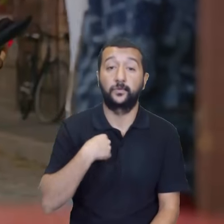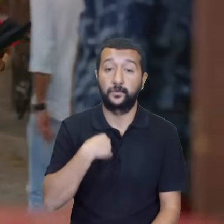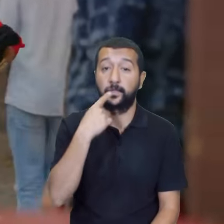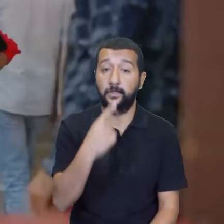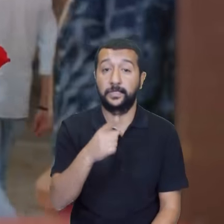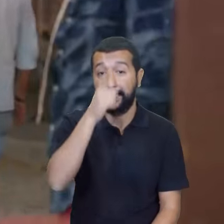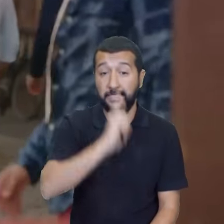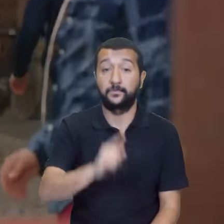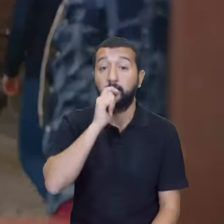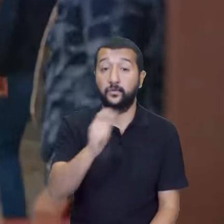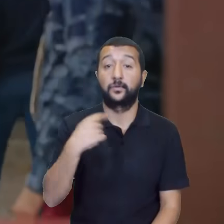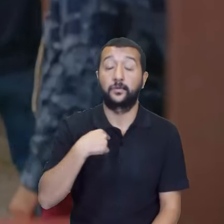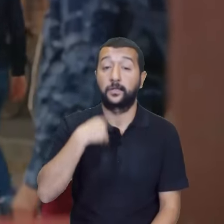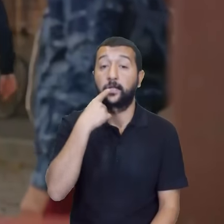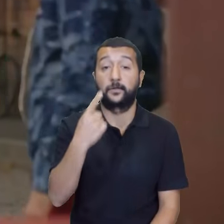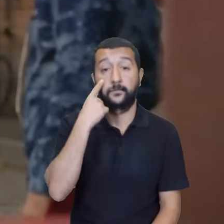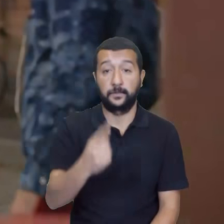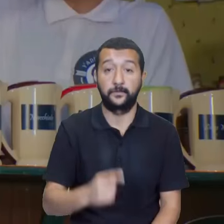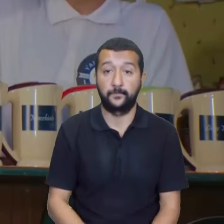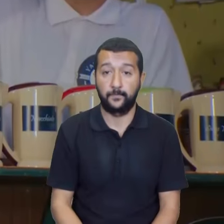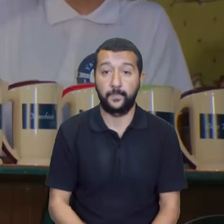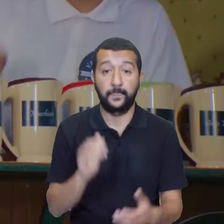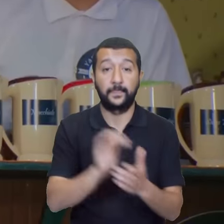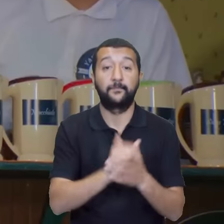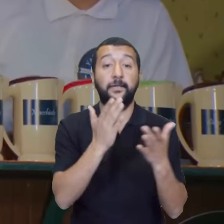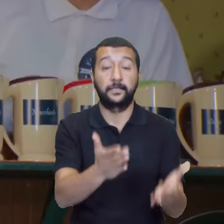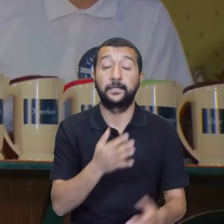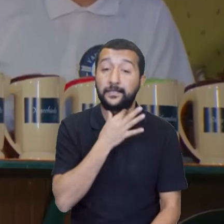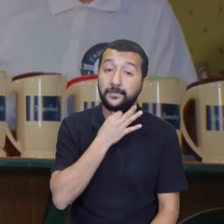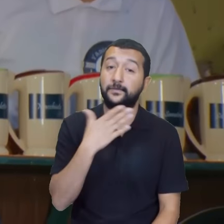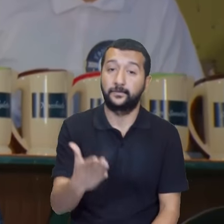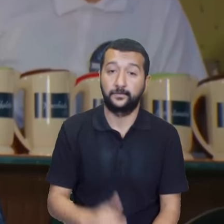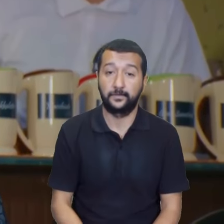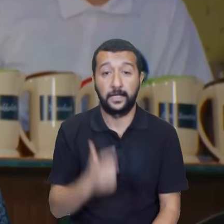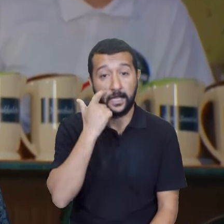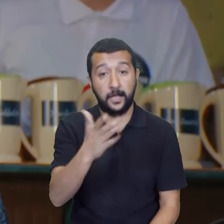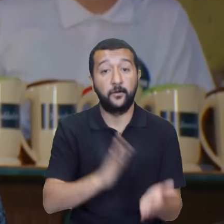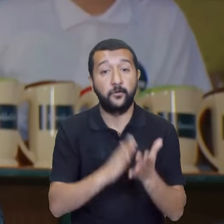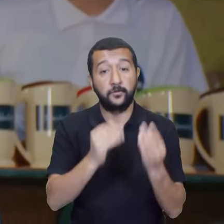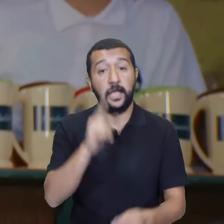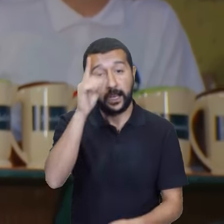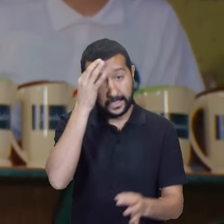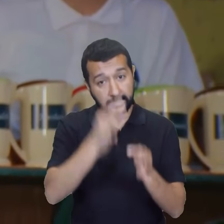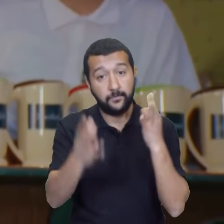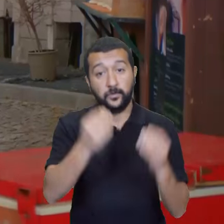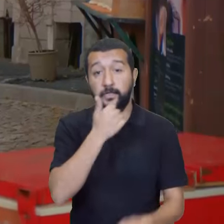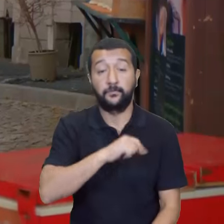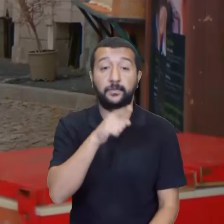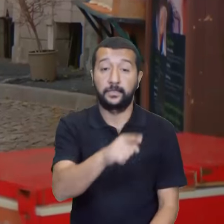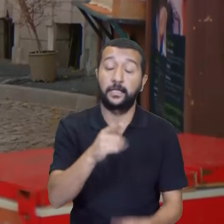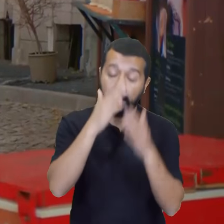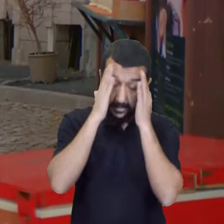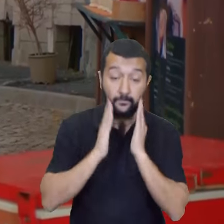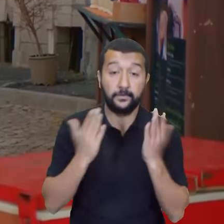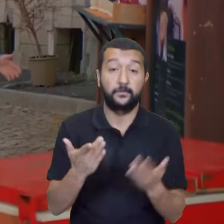Sözlüsüne. Resmi sözlüsüne diyor, bakın. Tebrik ederiz. Teşekkürler. Hayırlı uğurlu olsun, Allah tamamını erdirsin abi.